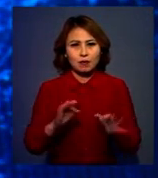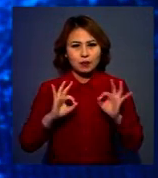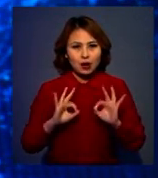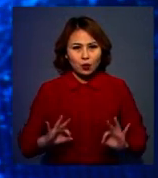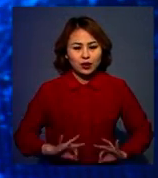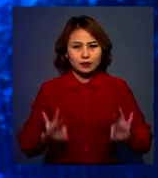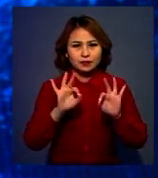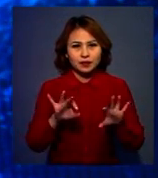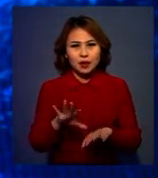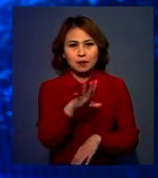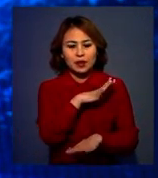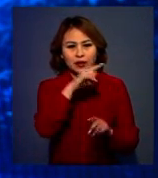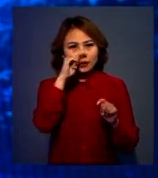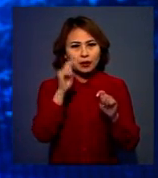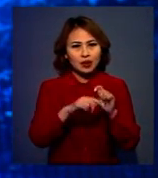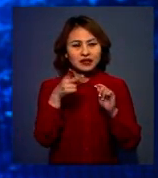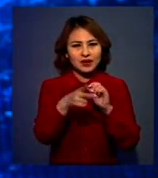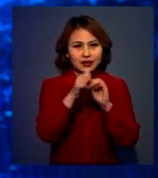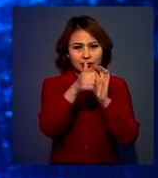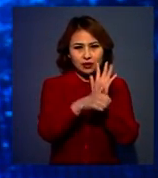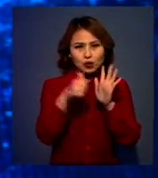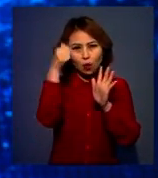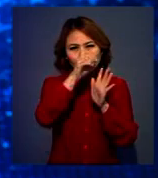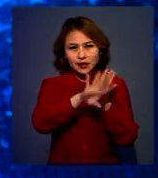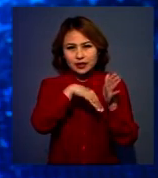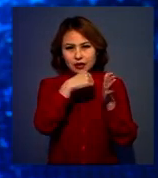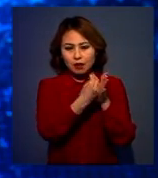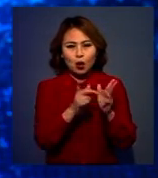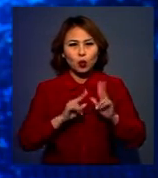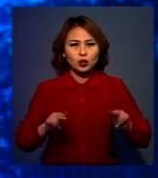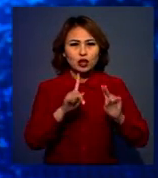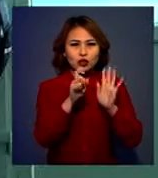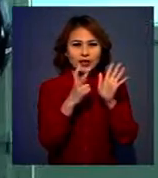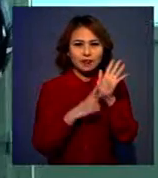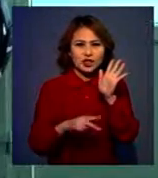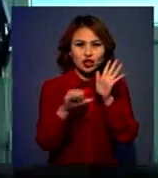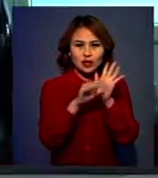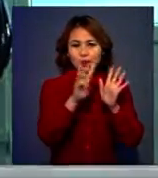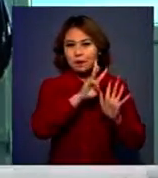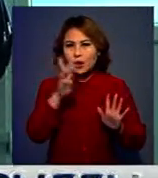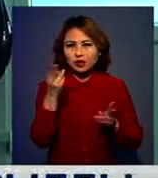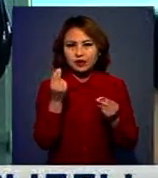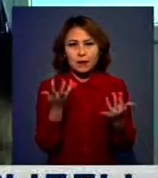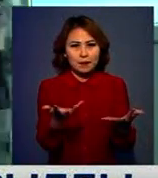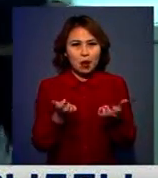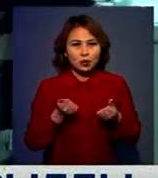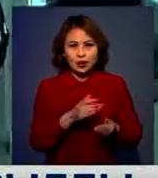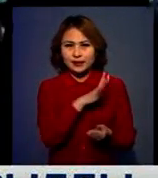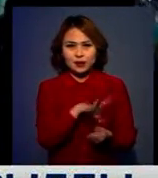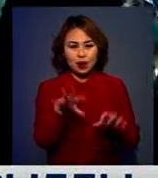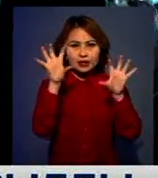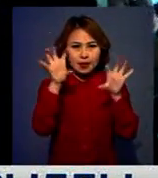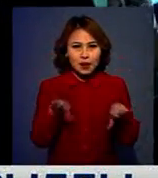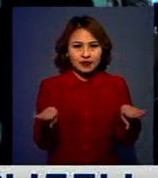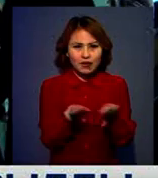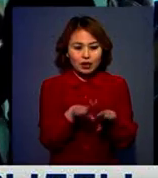отыр. Тексеріс қорытындысы бойынша 2016 жылдан бері ұстаздардың 176 миллион теңгеден астам ақша алмағаны анықталды. Заң